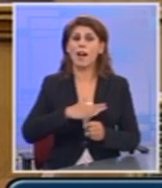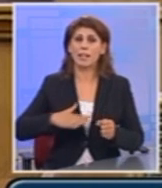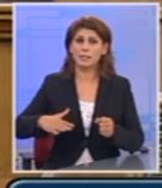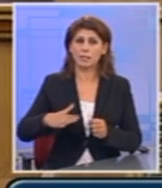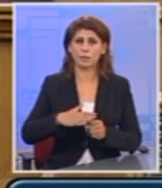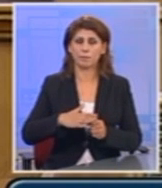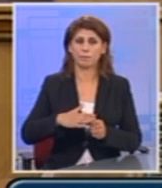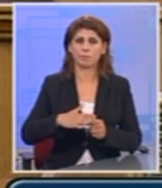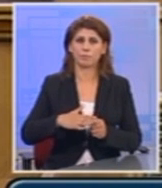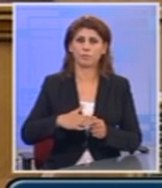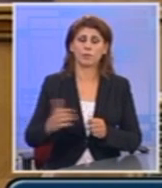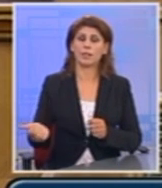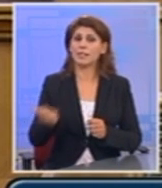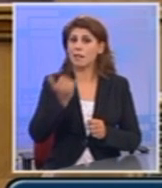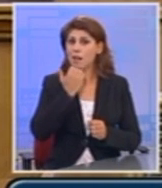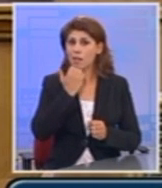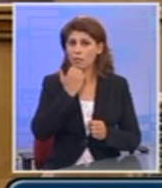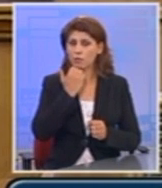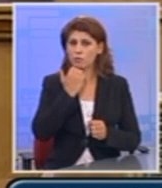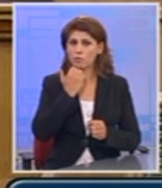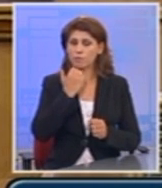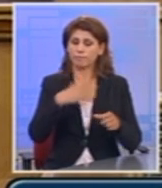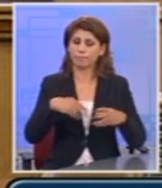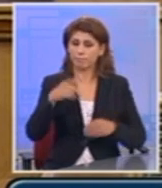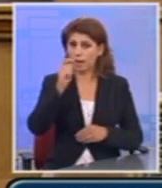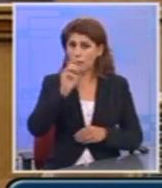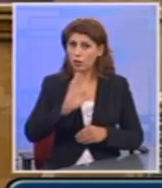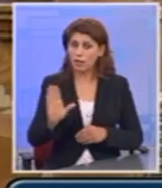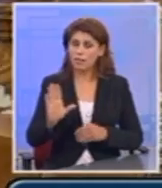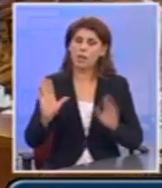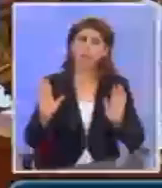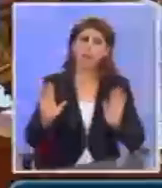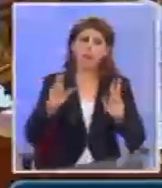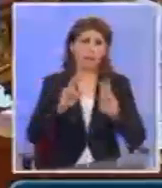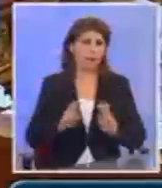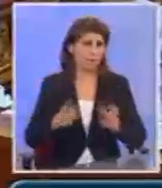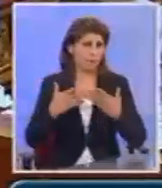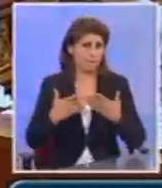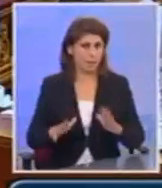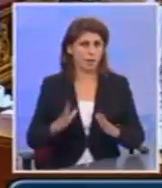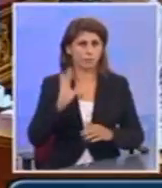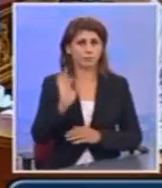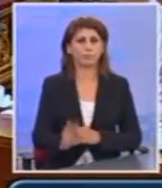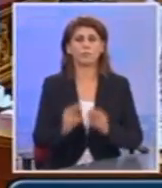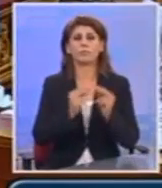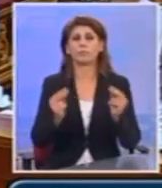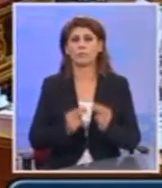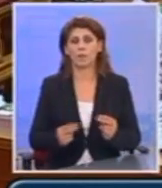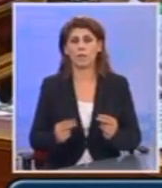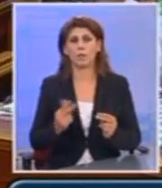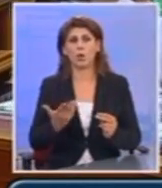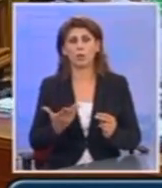βασίζονταν σε λάθος παραδοχές ωστόσο στην έρευνα καταλήξαμε στο συμπέρασμα